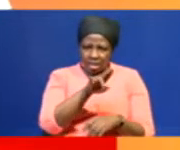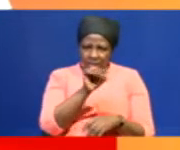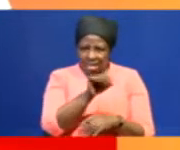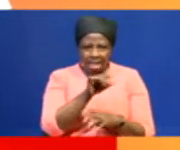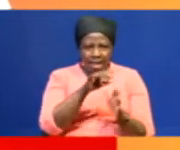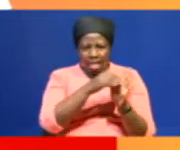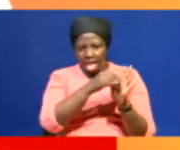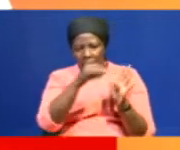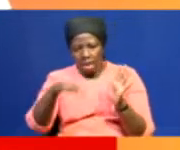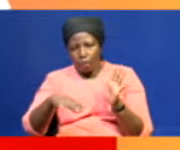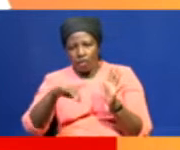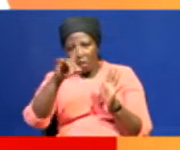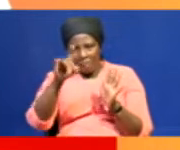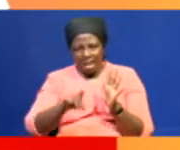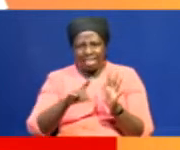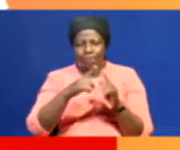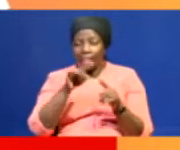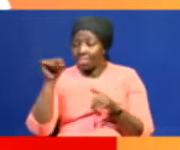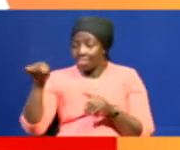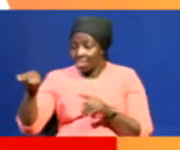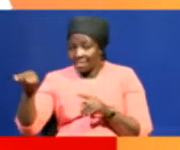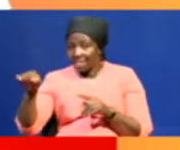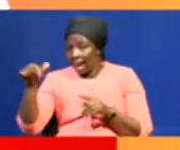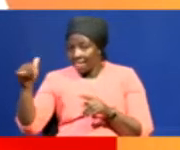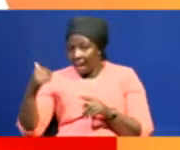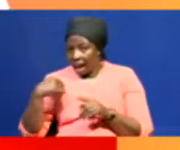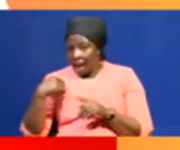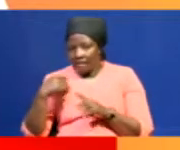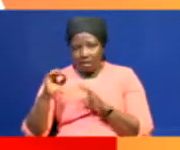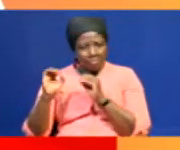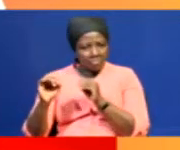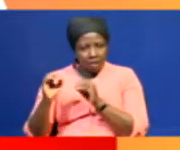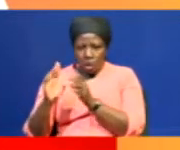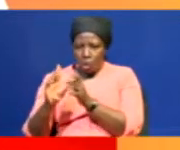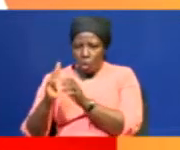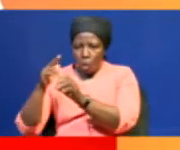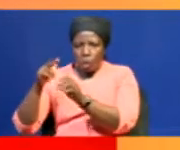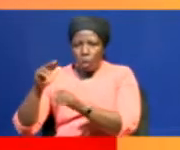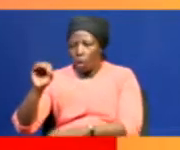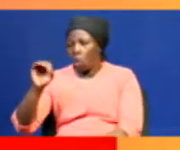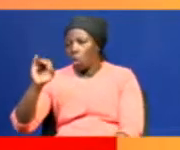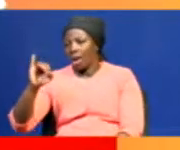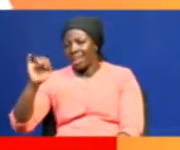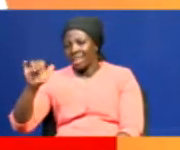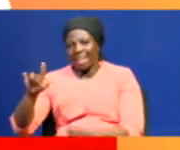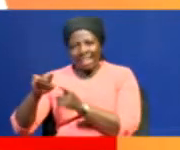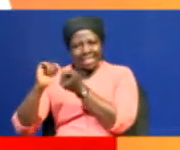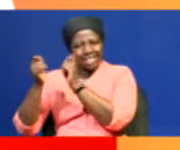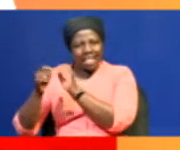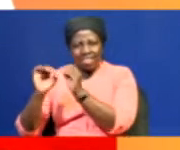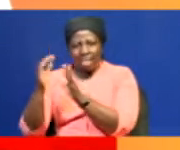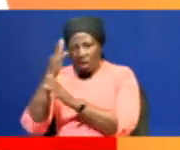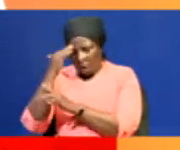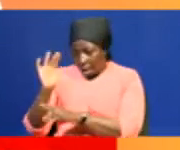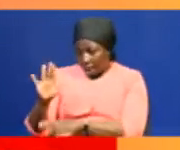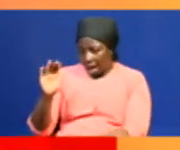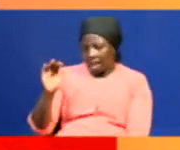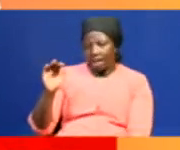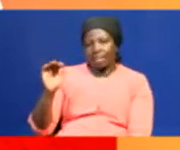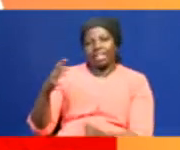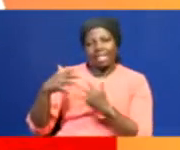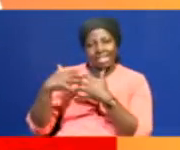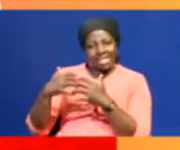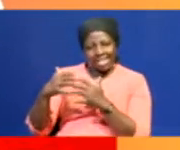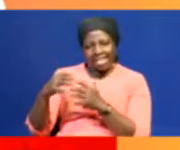utoe, but hii haina mambo na oil change, kwa maana hii engine yake haitumii oil, haina